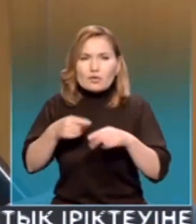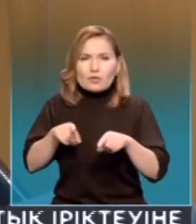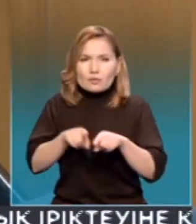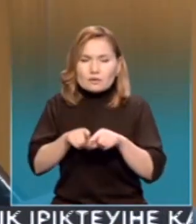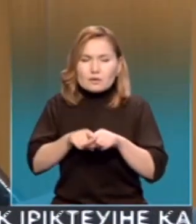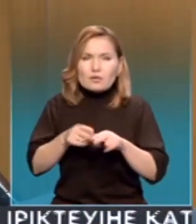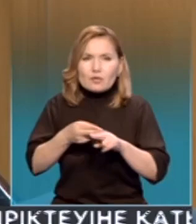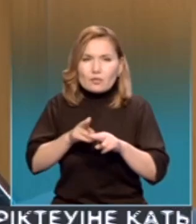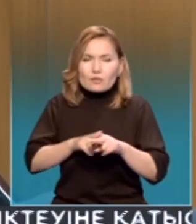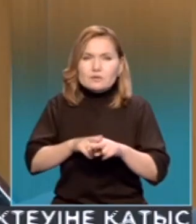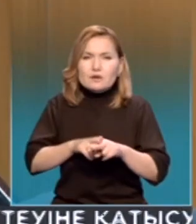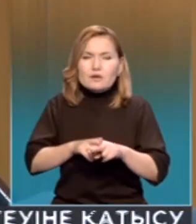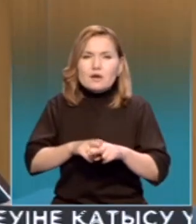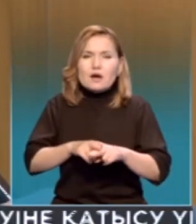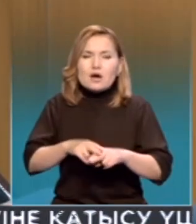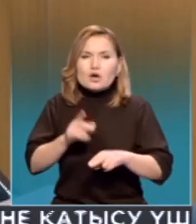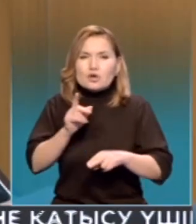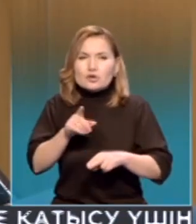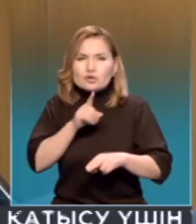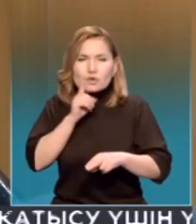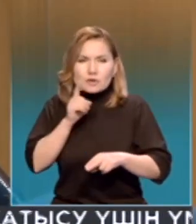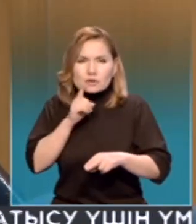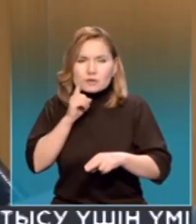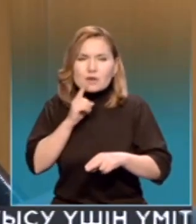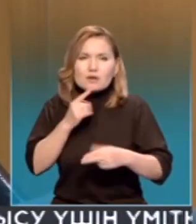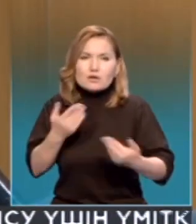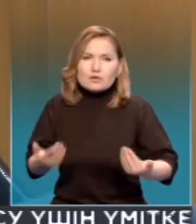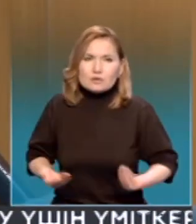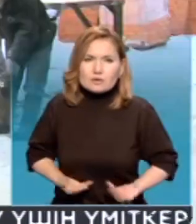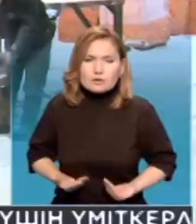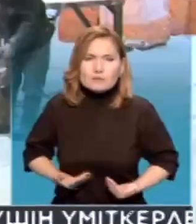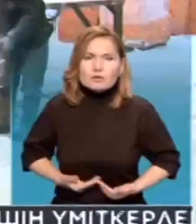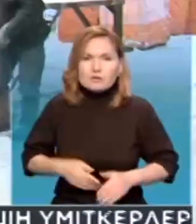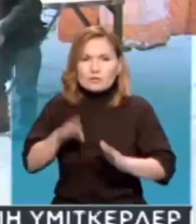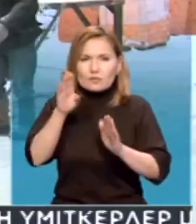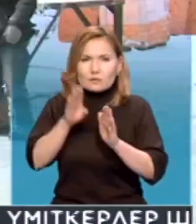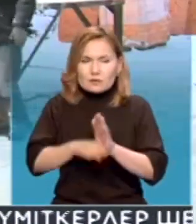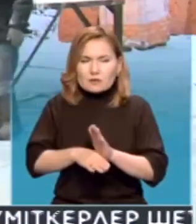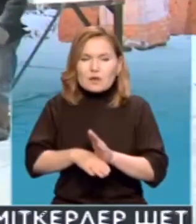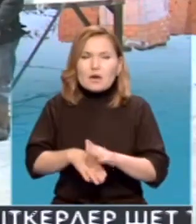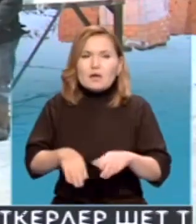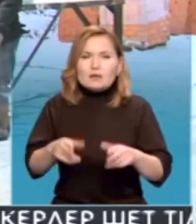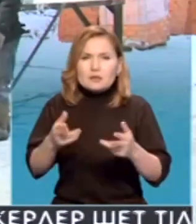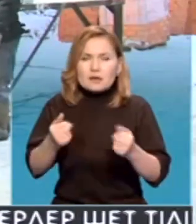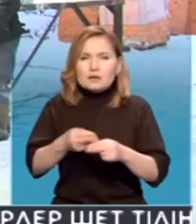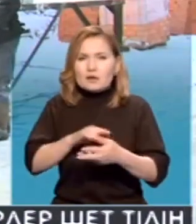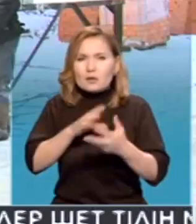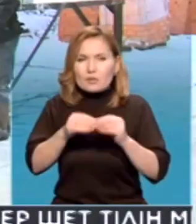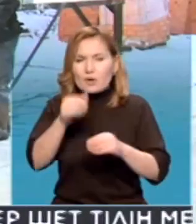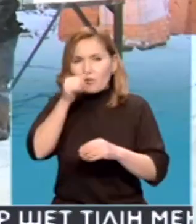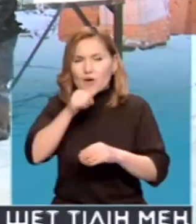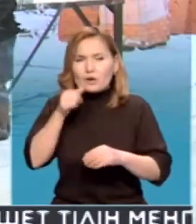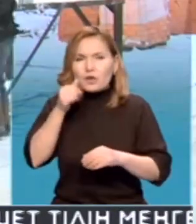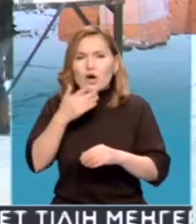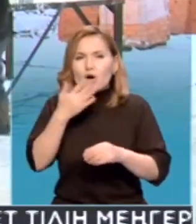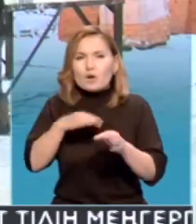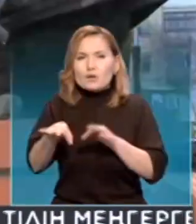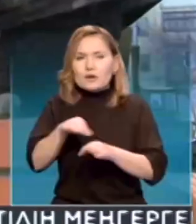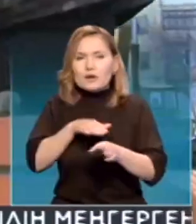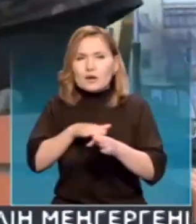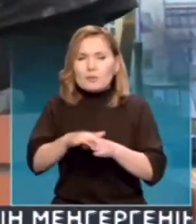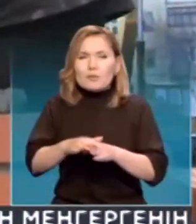жағдайдың, экономикалық жағдайдың онша жақсы болмауына алып келеді. Ахвал тым нашар емес әрине. Былтыр ұлттық жоба